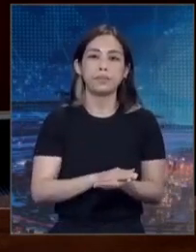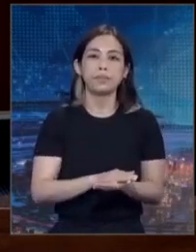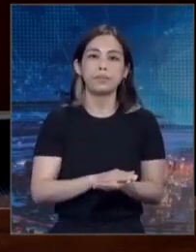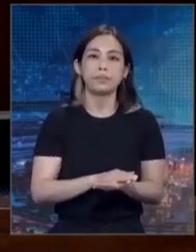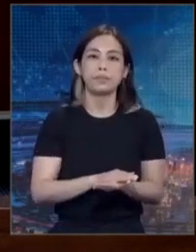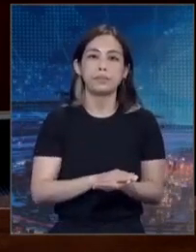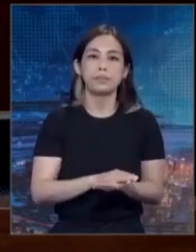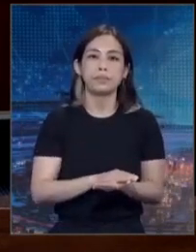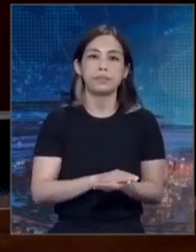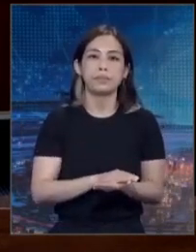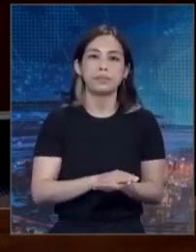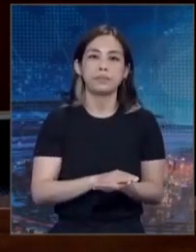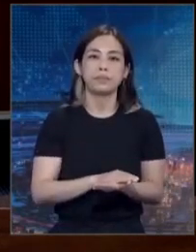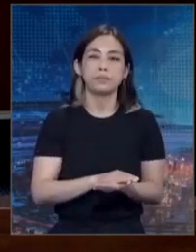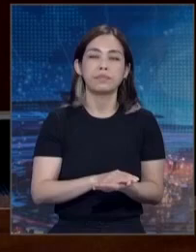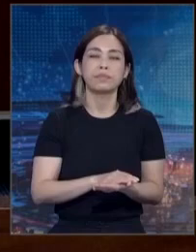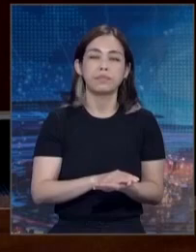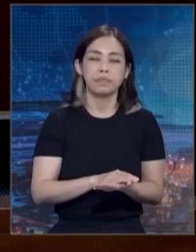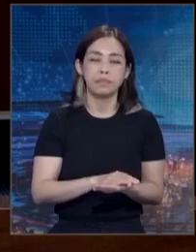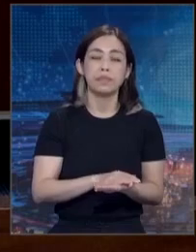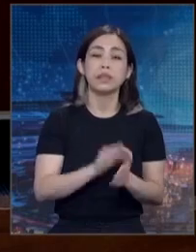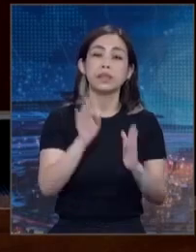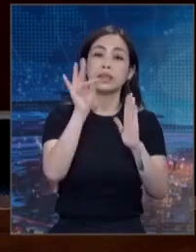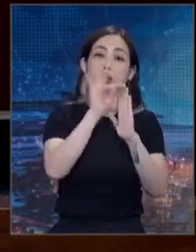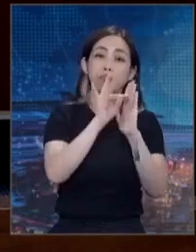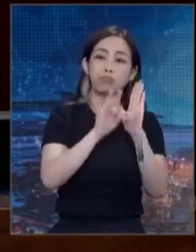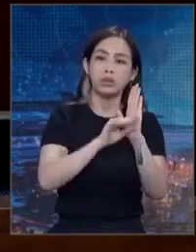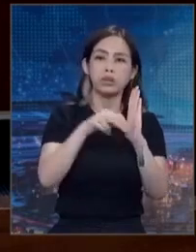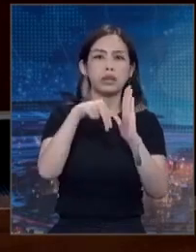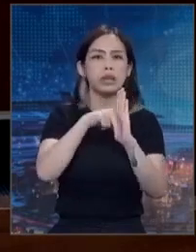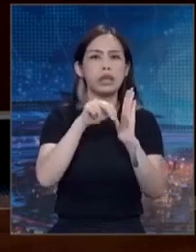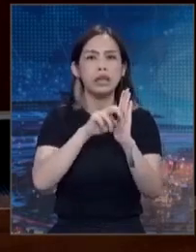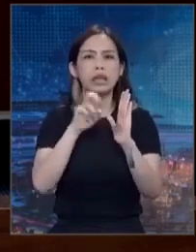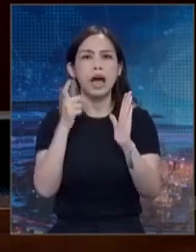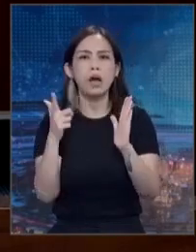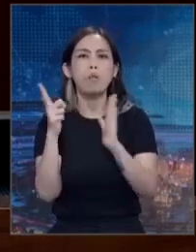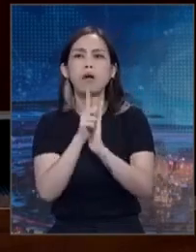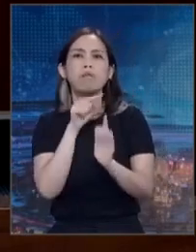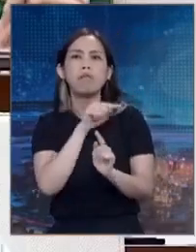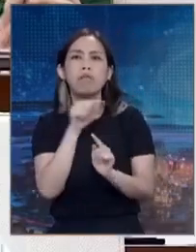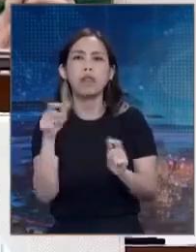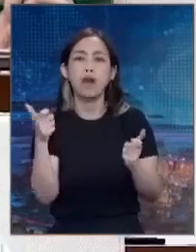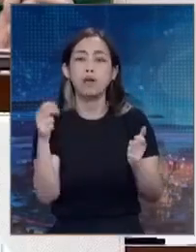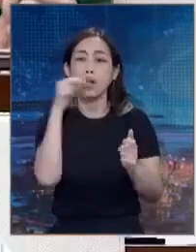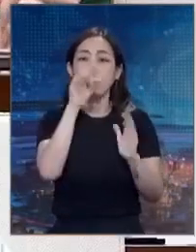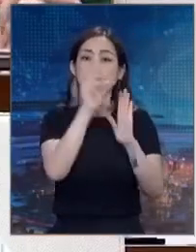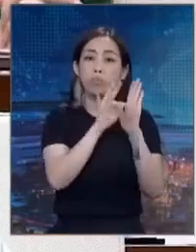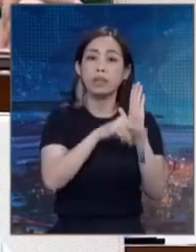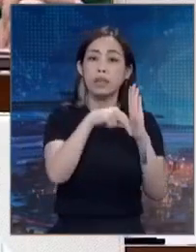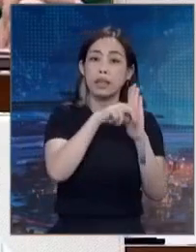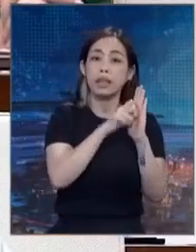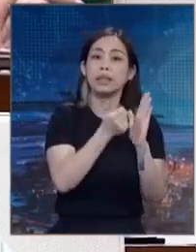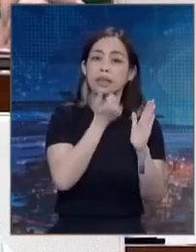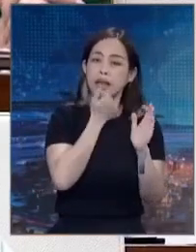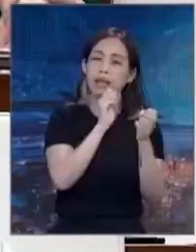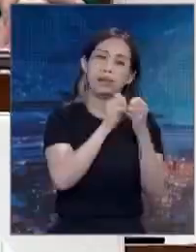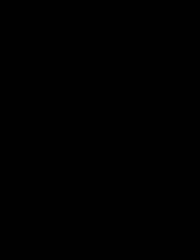này. Vì thông tư, nghị định hay là do luật? Nếu thông tư và nghị định mà sai thì phải sửa thôi.